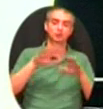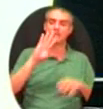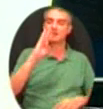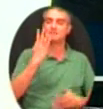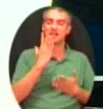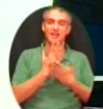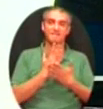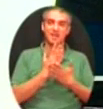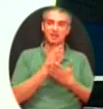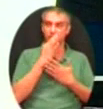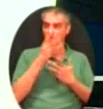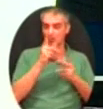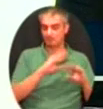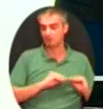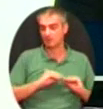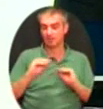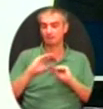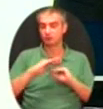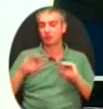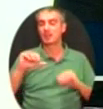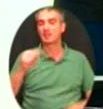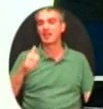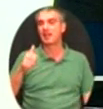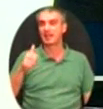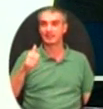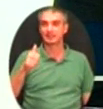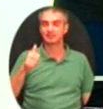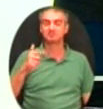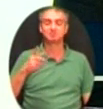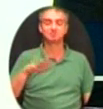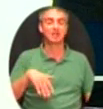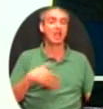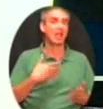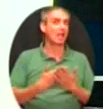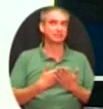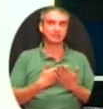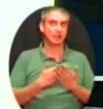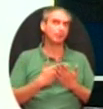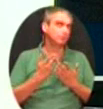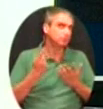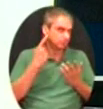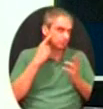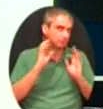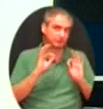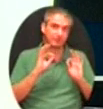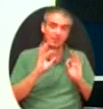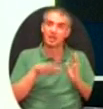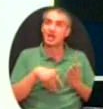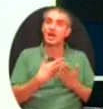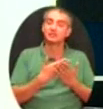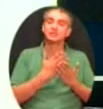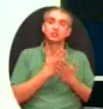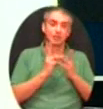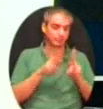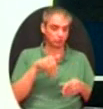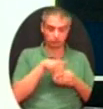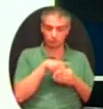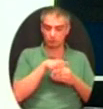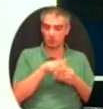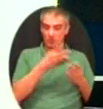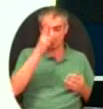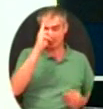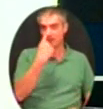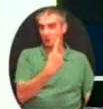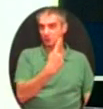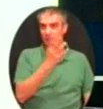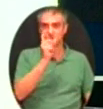כבר, והשאלה אם זה להעביר את זה לשטח A. זה הצעה שהיא לא בלתי סבירה, היא הצעה שהיא קיימת גם בתוככי